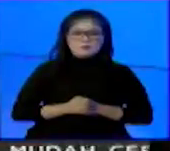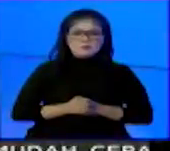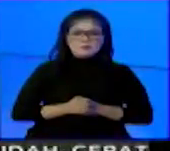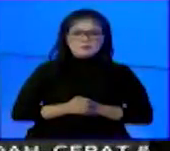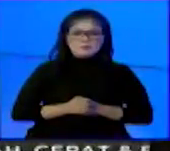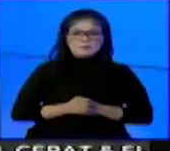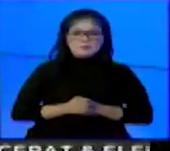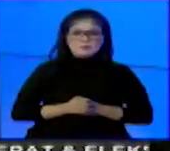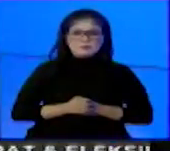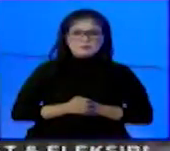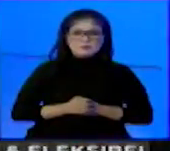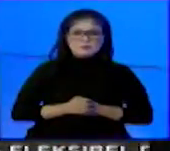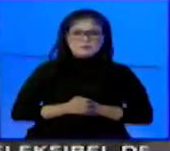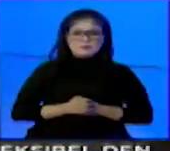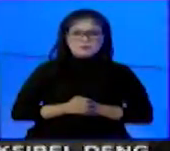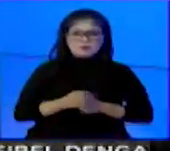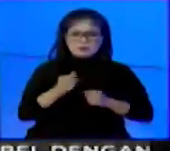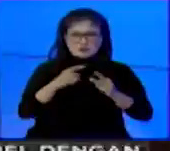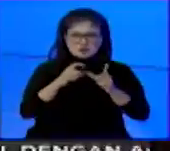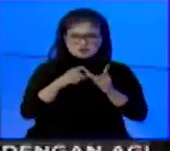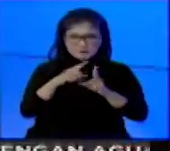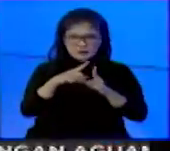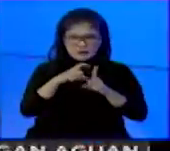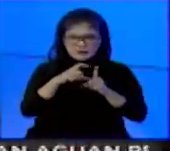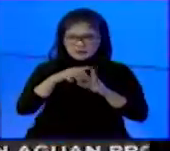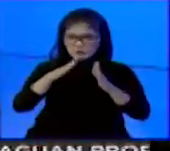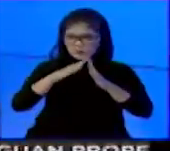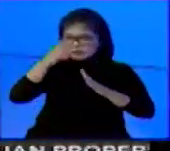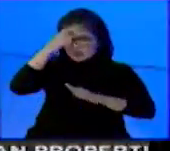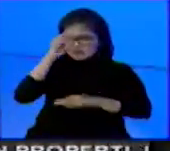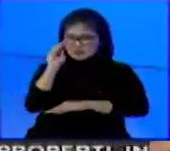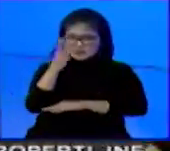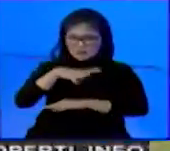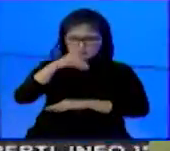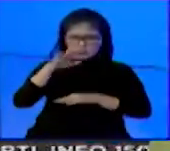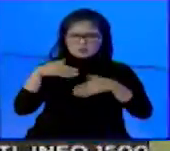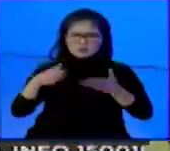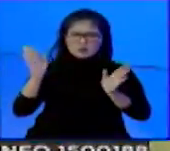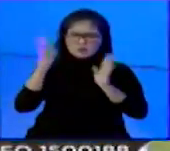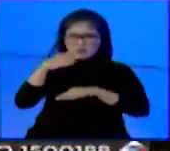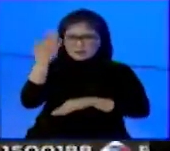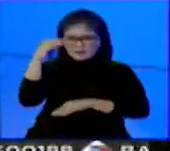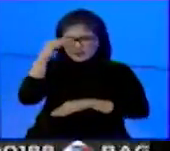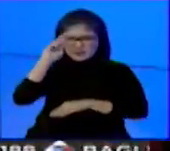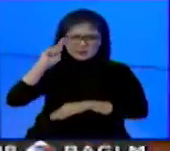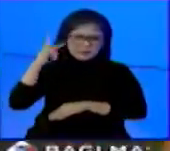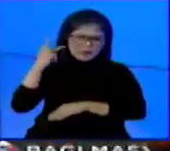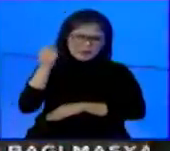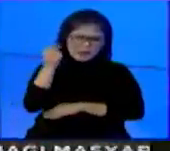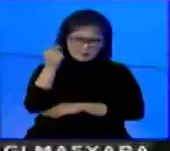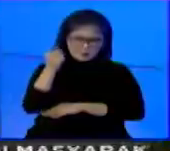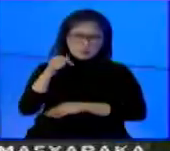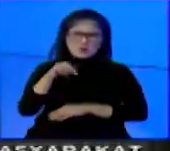Berita duka datang dari RSPAD Gatot Subroto, Jakarta Pusat selepas maghrib Rabu kemarin. Presiden ketiga